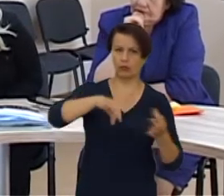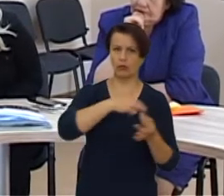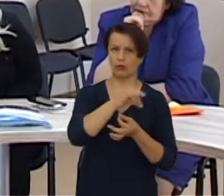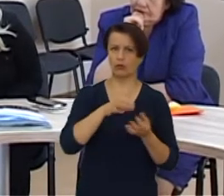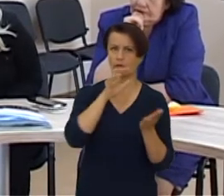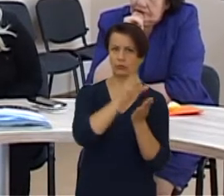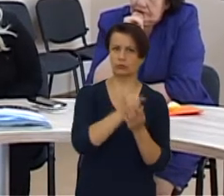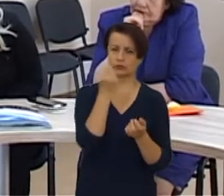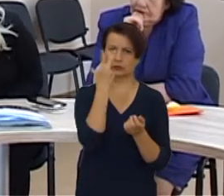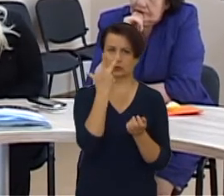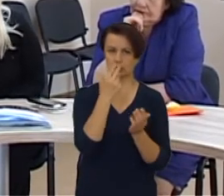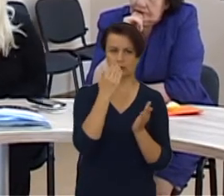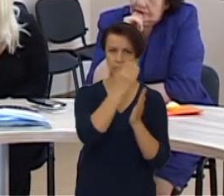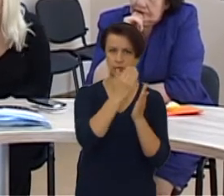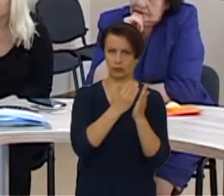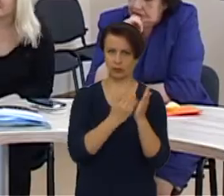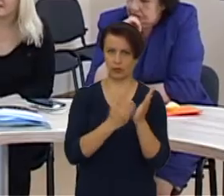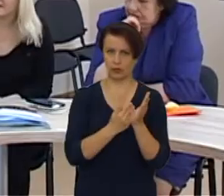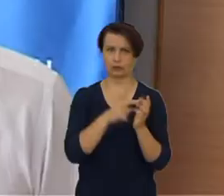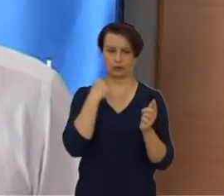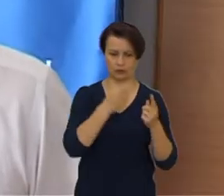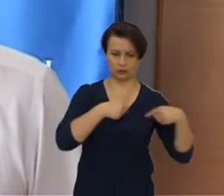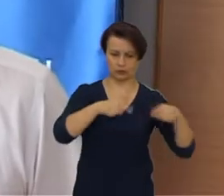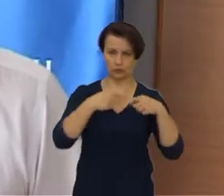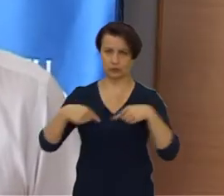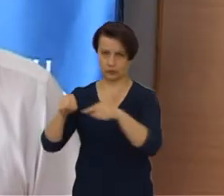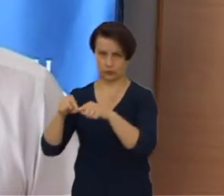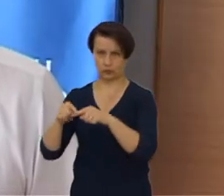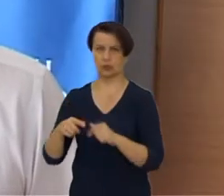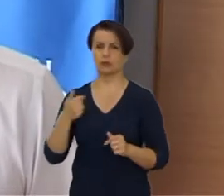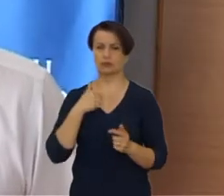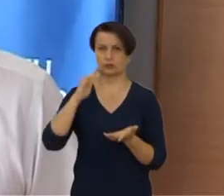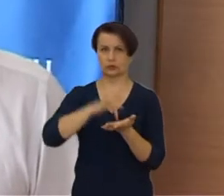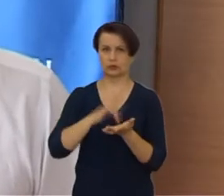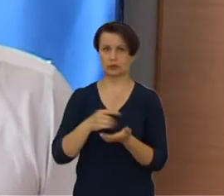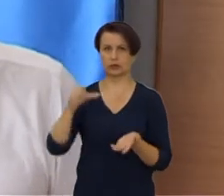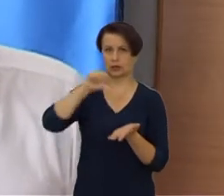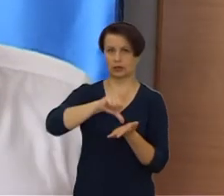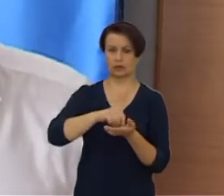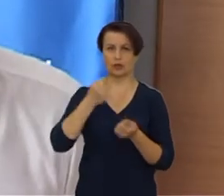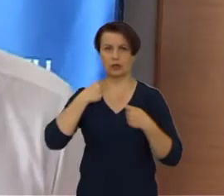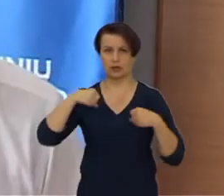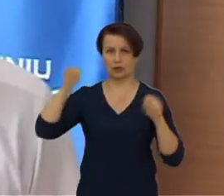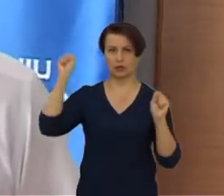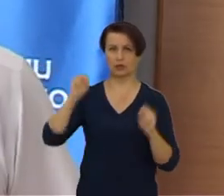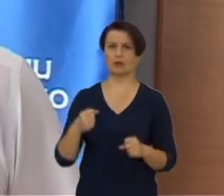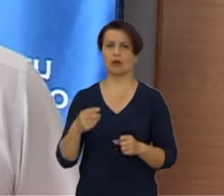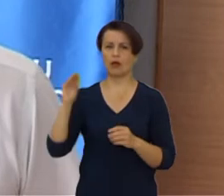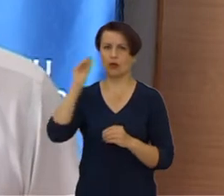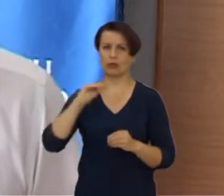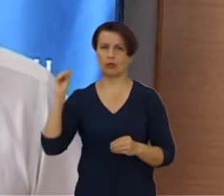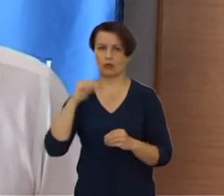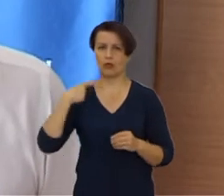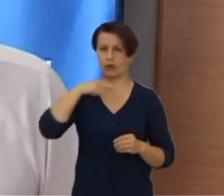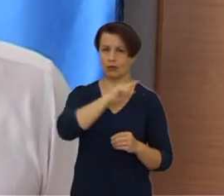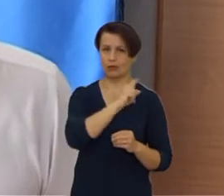sričių, jie turi 13 programų, o mūsų centras dalyvauja ir laimėjo projektą, tai Europos